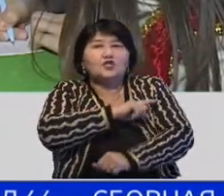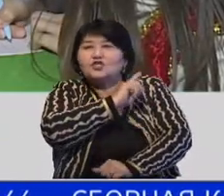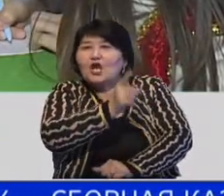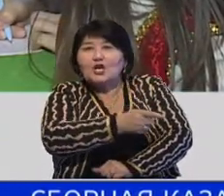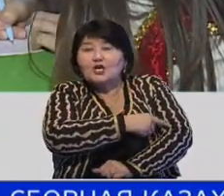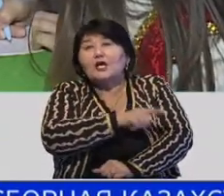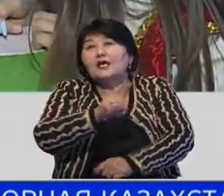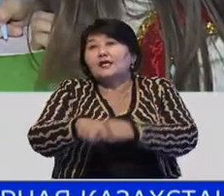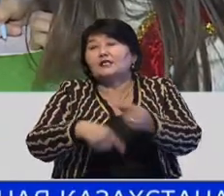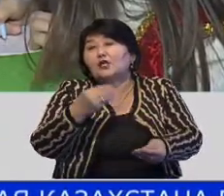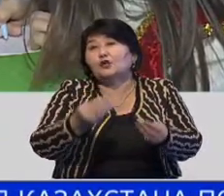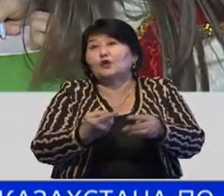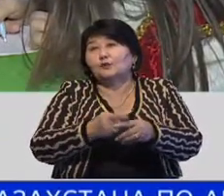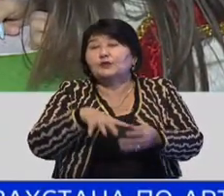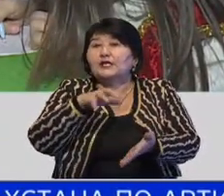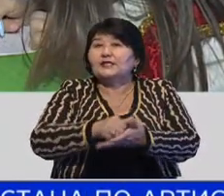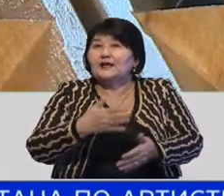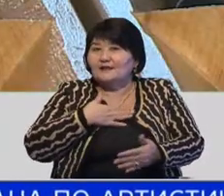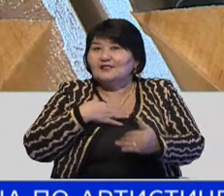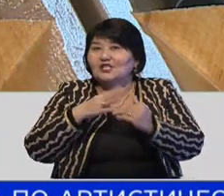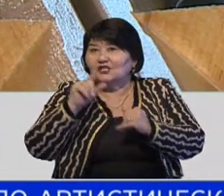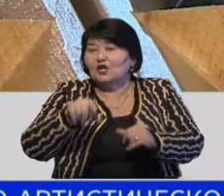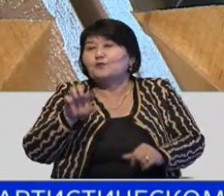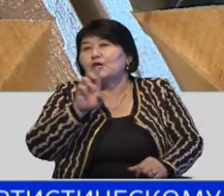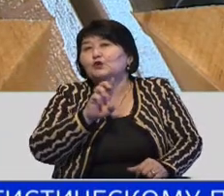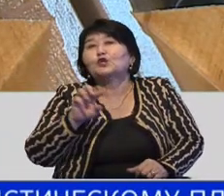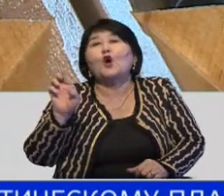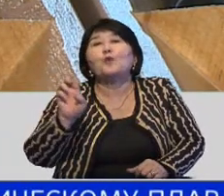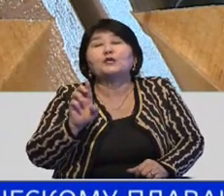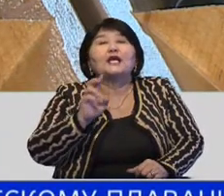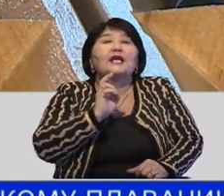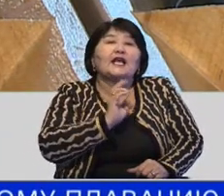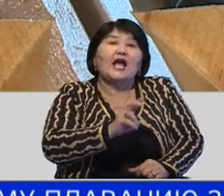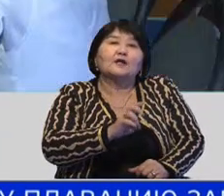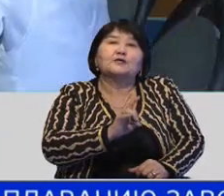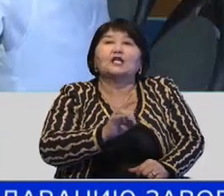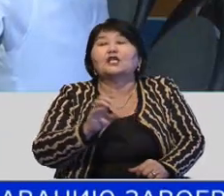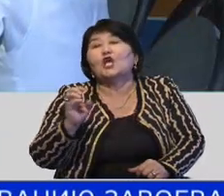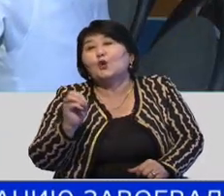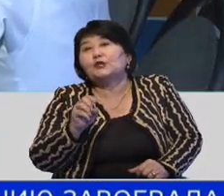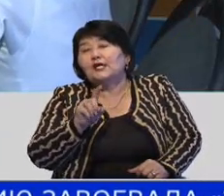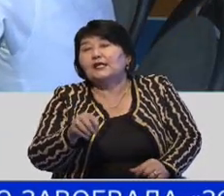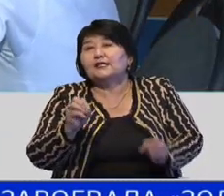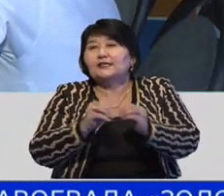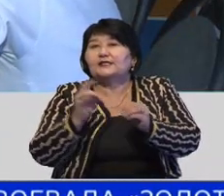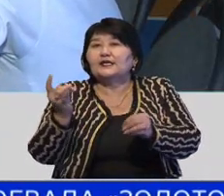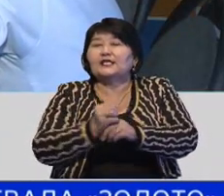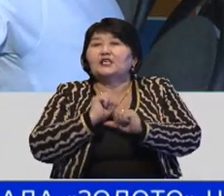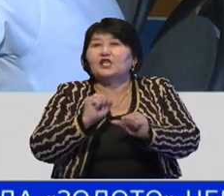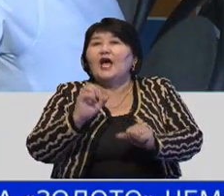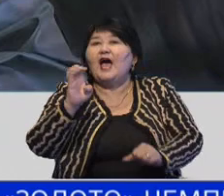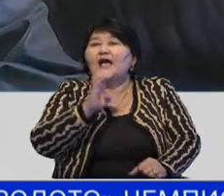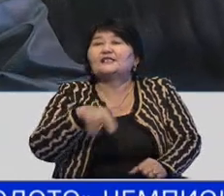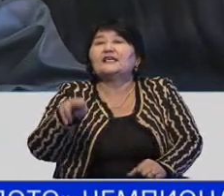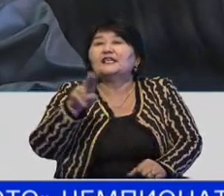сильнейших. Лидирующие позиции в рейтинге занимают наши земляки Бексултан Бостандыков и Хакимжан Ирусинов. Десятикратная чемпионка мира